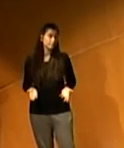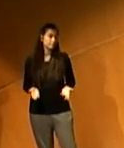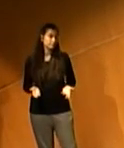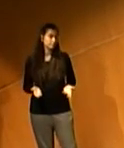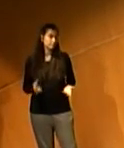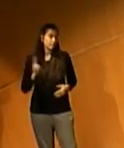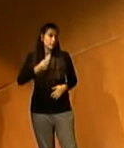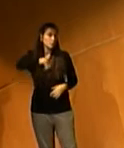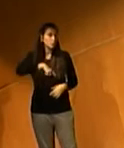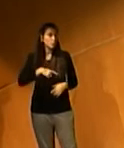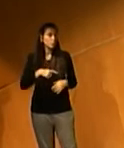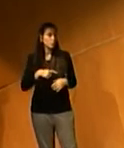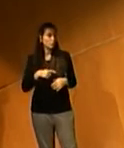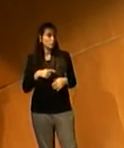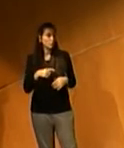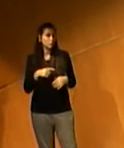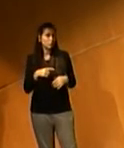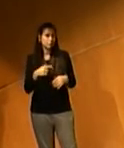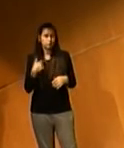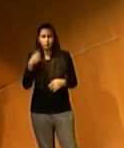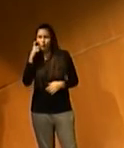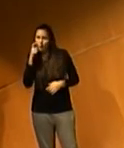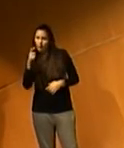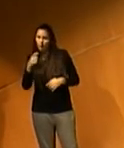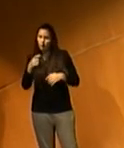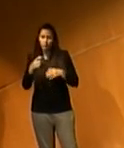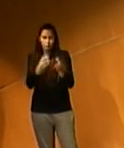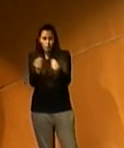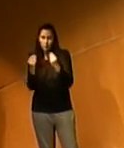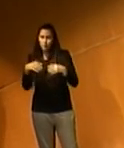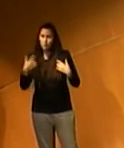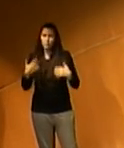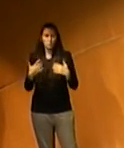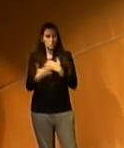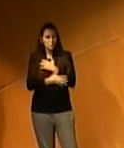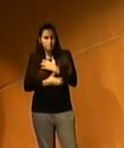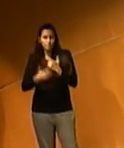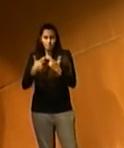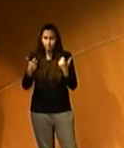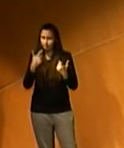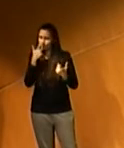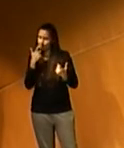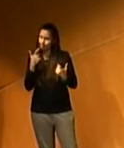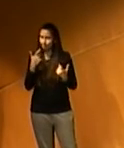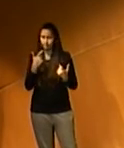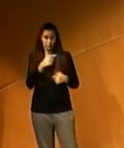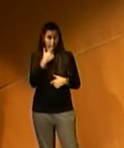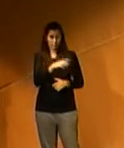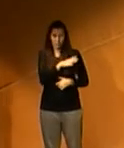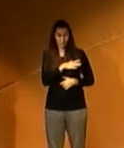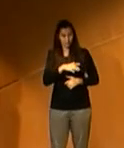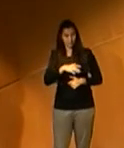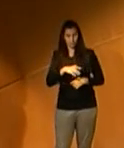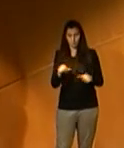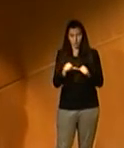nous, en Lot-et-Garonne, nous avons une population assez défavorisée. Et en fait, les professeurs sont obligés